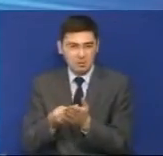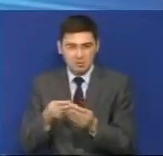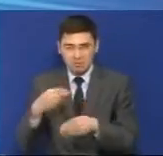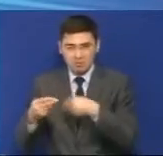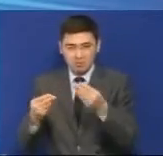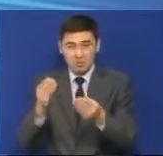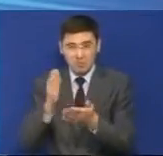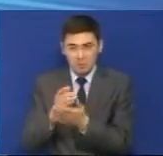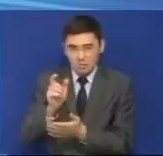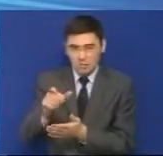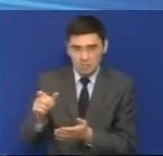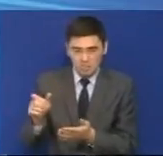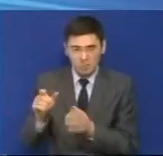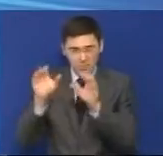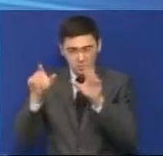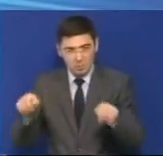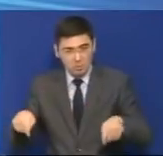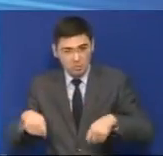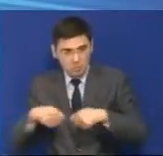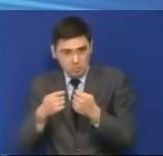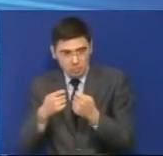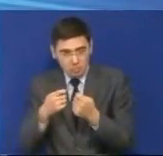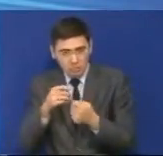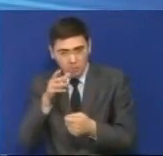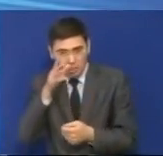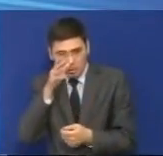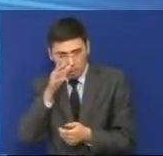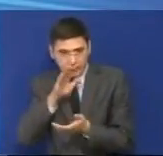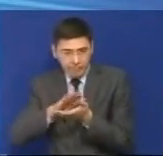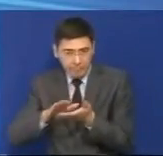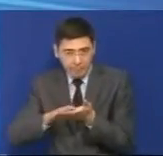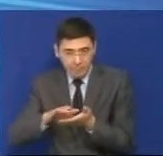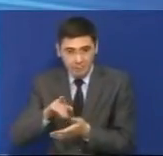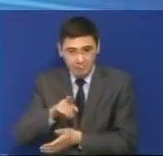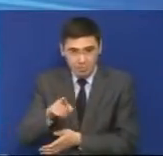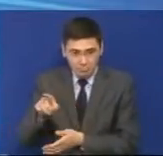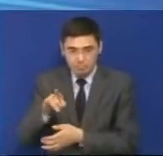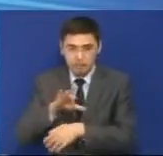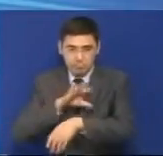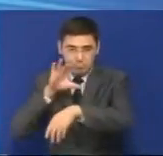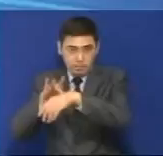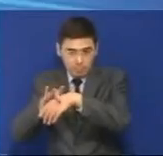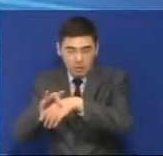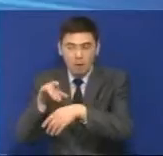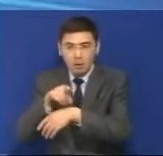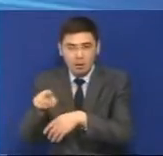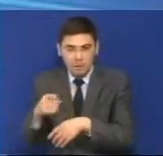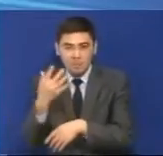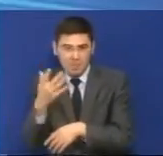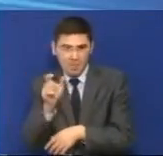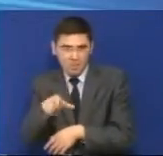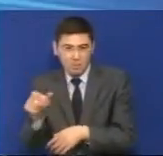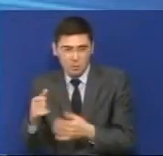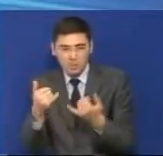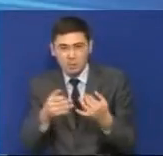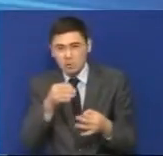қаражатты сот арқылы өндіріп алмақ ниетте. Қазіргі уақытта бюджетке ақшаны өз еркімен қайтарудан бас тартқан 5 алушыға